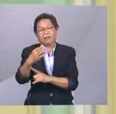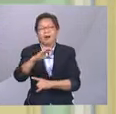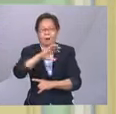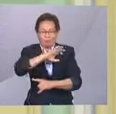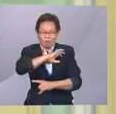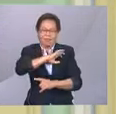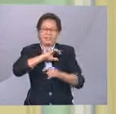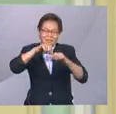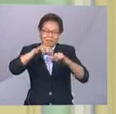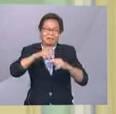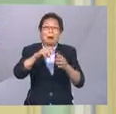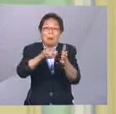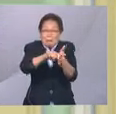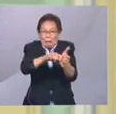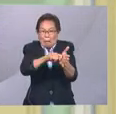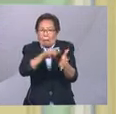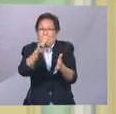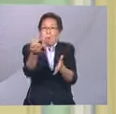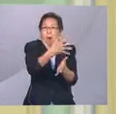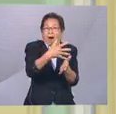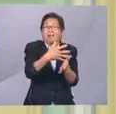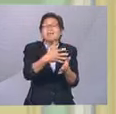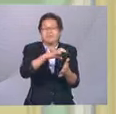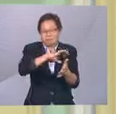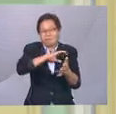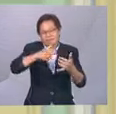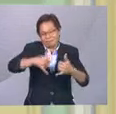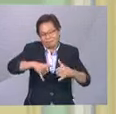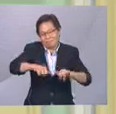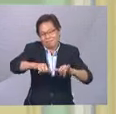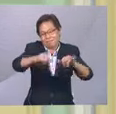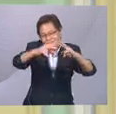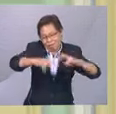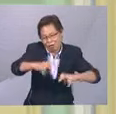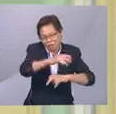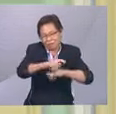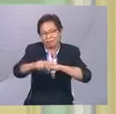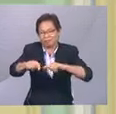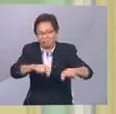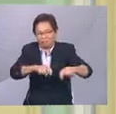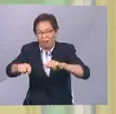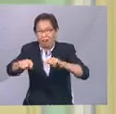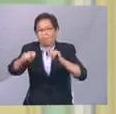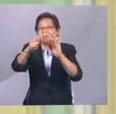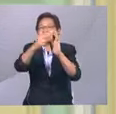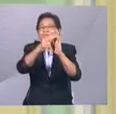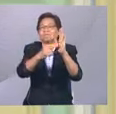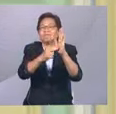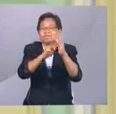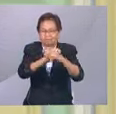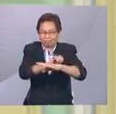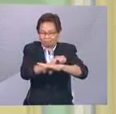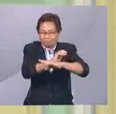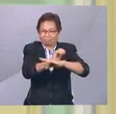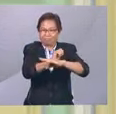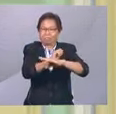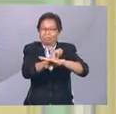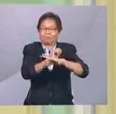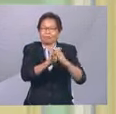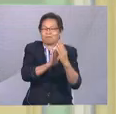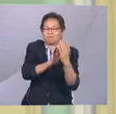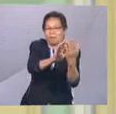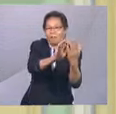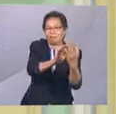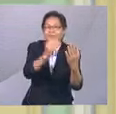boleh terus melakukan siasatan dan mengambil tindakan undang-undang untuk menghadapkan mereka